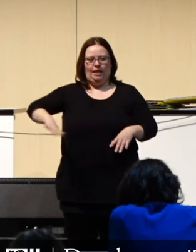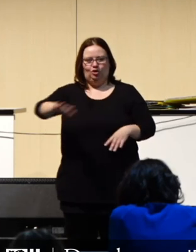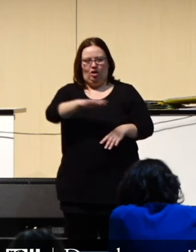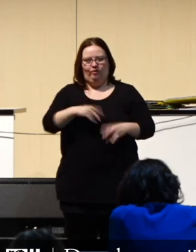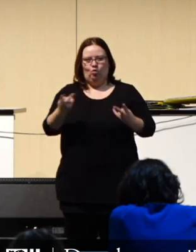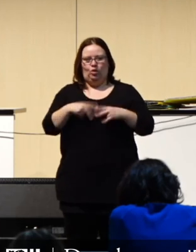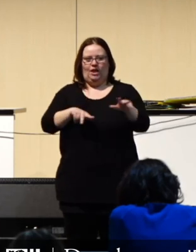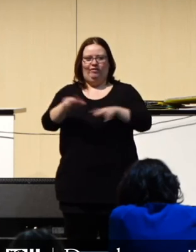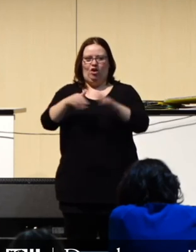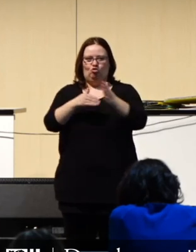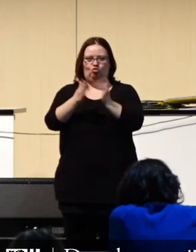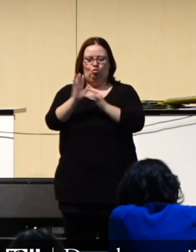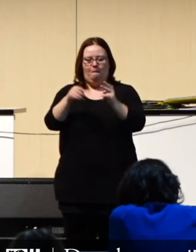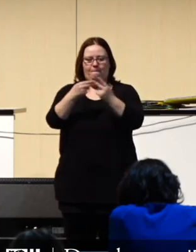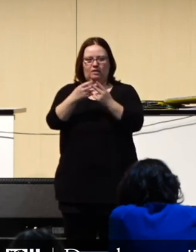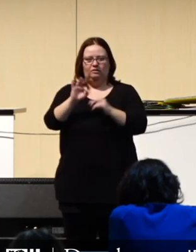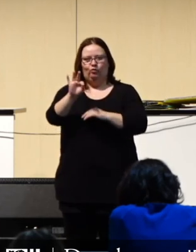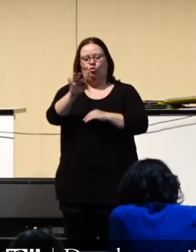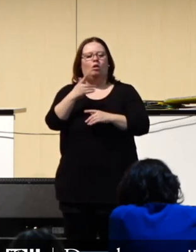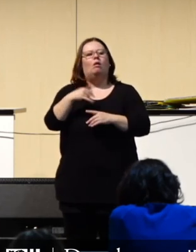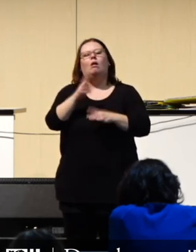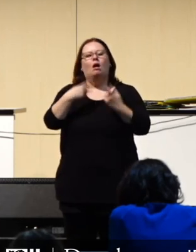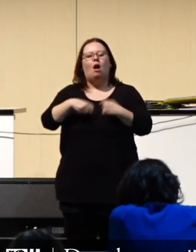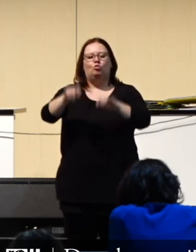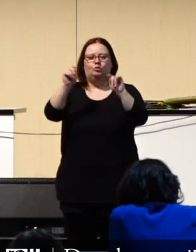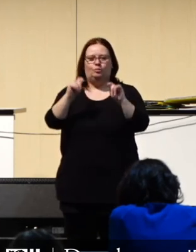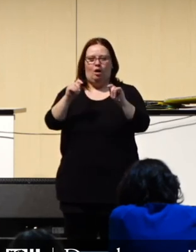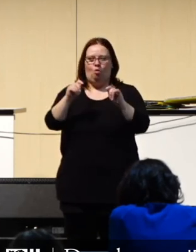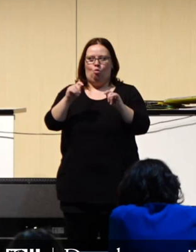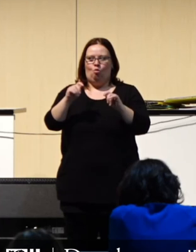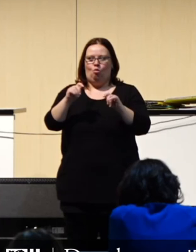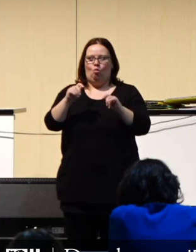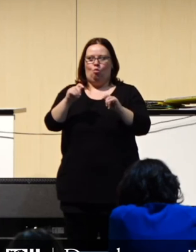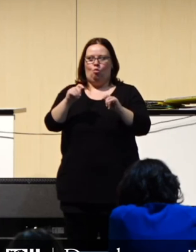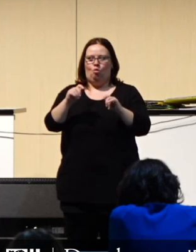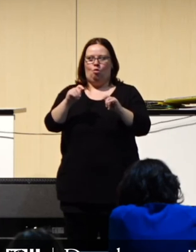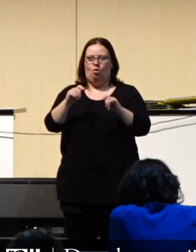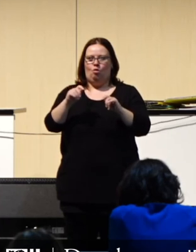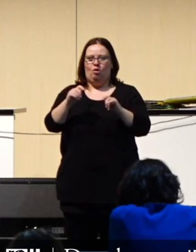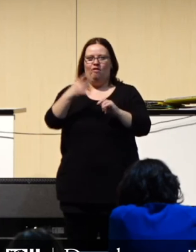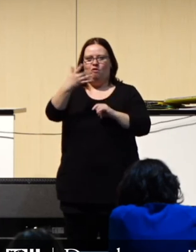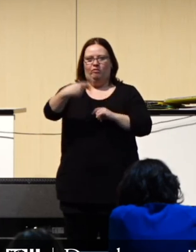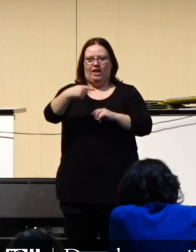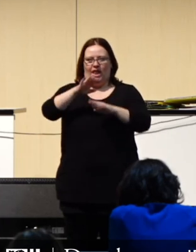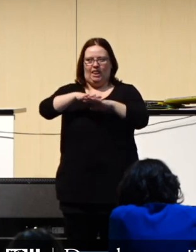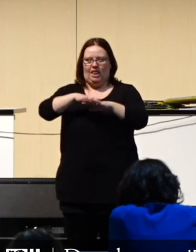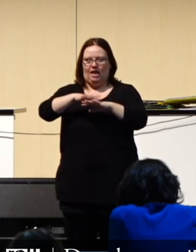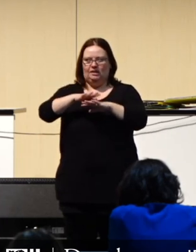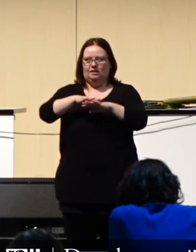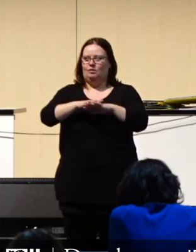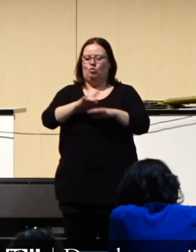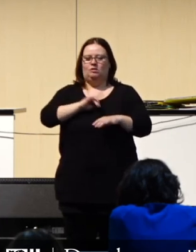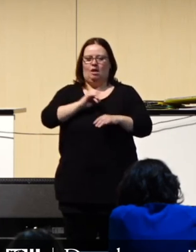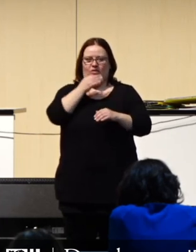oder Infrastruktur geeignete Standorte für den Ausbau des sogenannten 5G-Netzes sind. Dazu habe